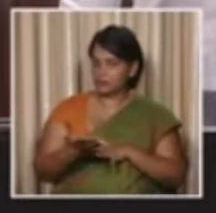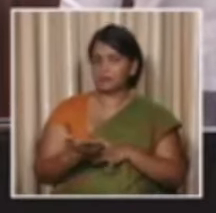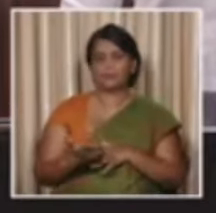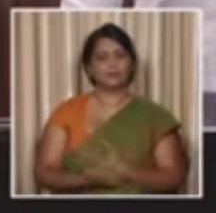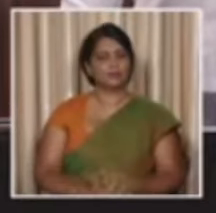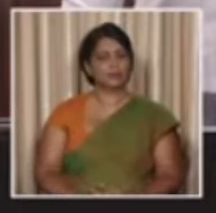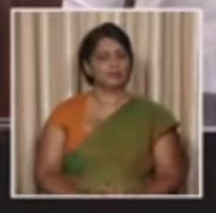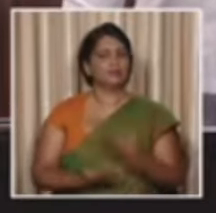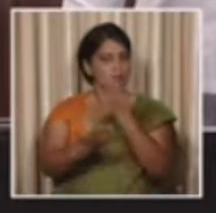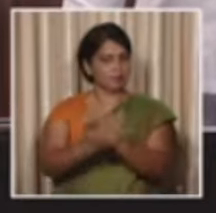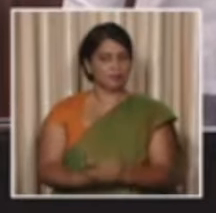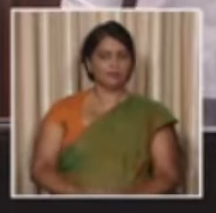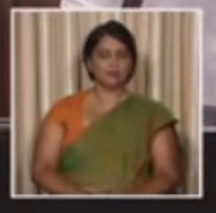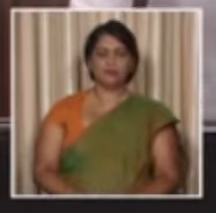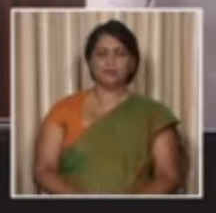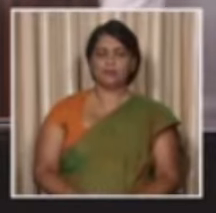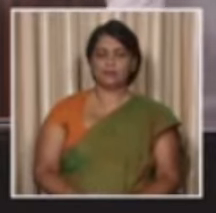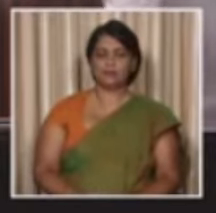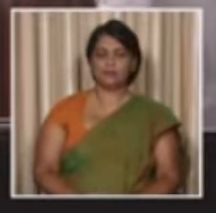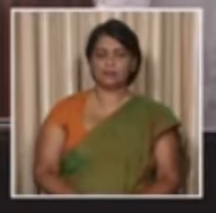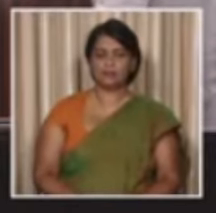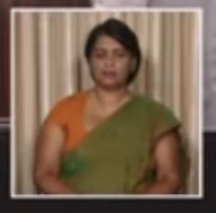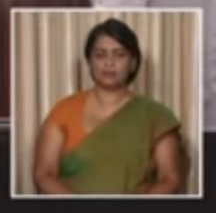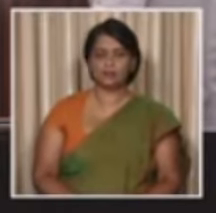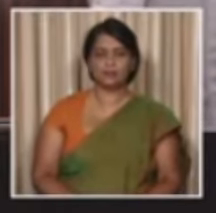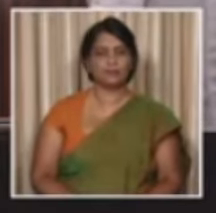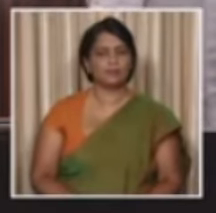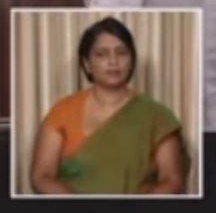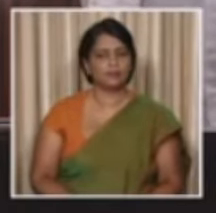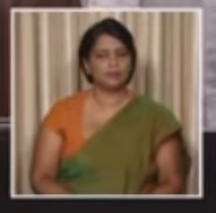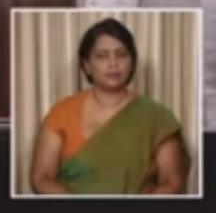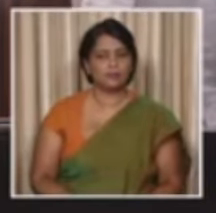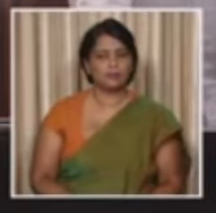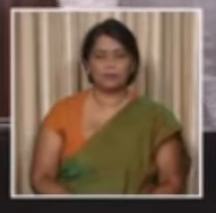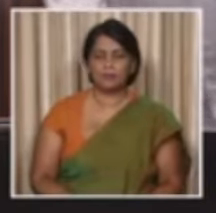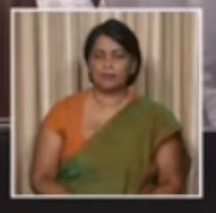Mavata, Kalubovila. Thank you. Garu Chandi Veera Kodi Mettuma. Ido!